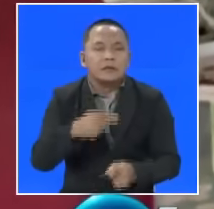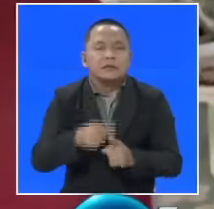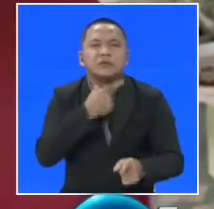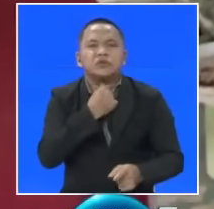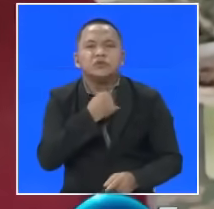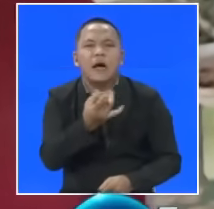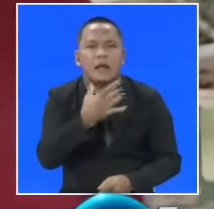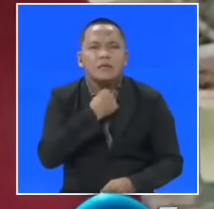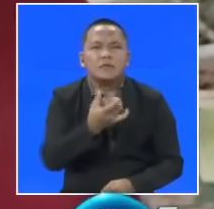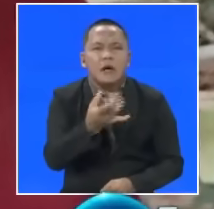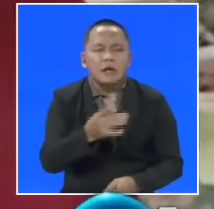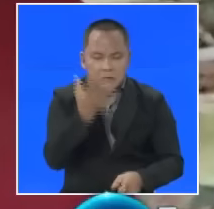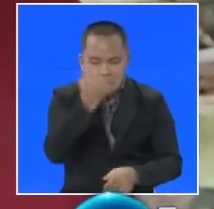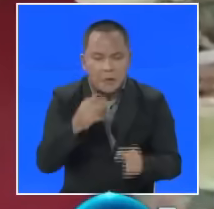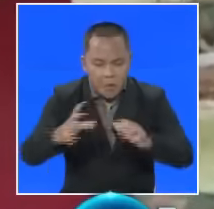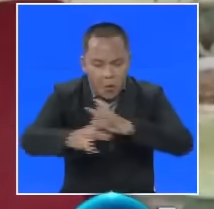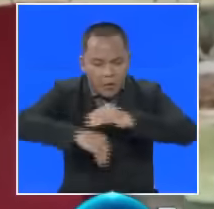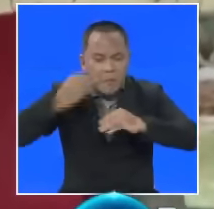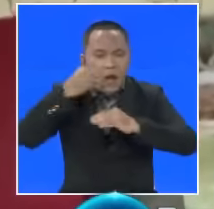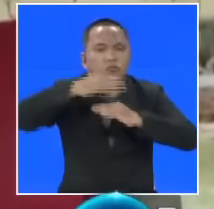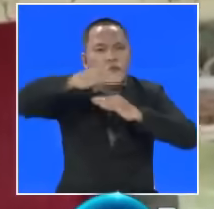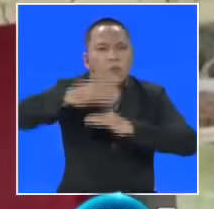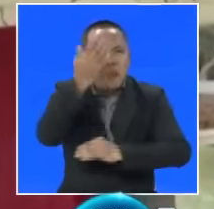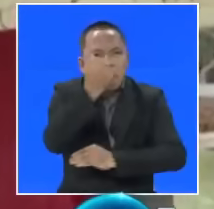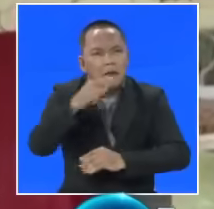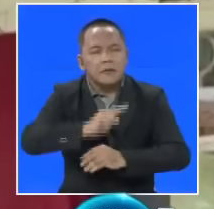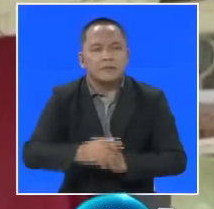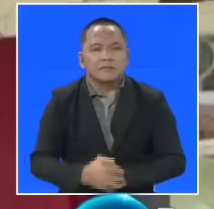ากอะไรขนาดนั้นถึงมาขโมยหลังคาบ้านคนอื่นนะคะ